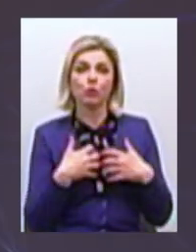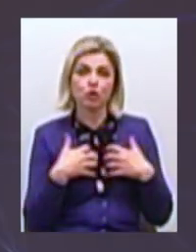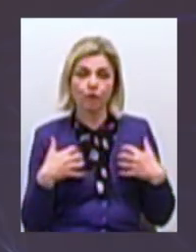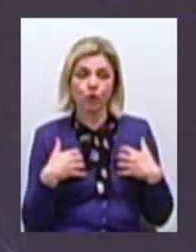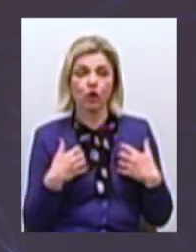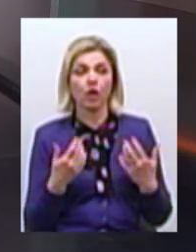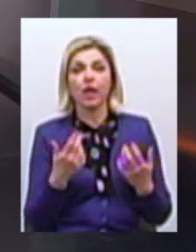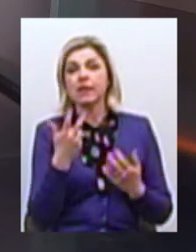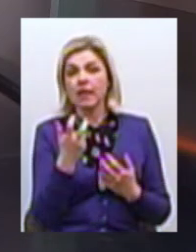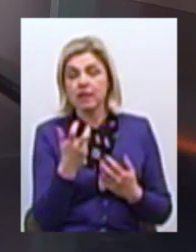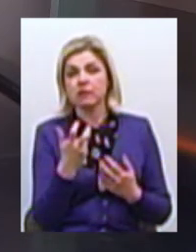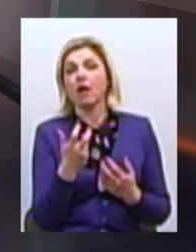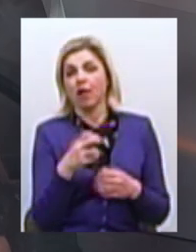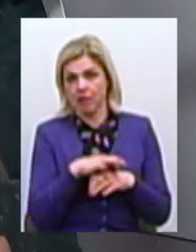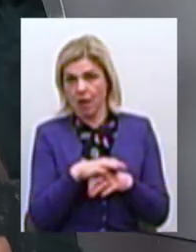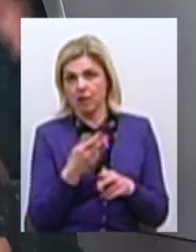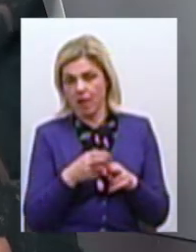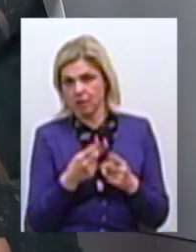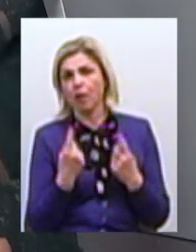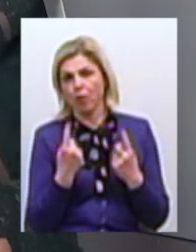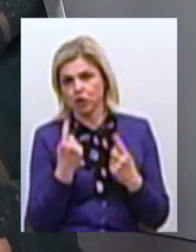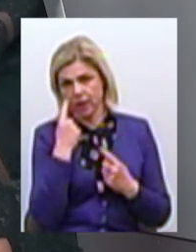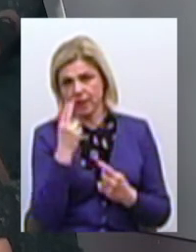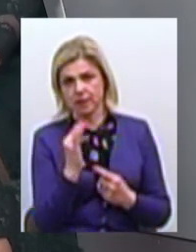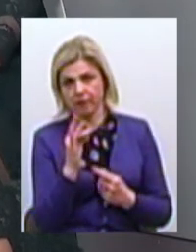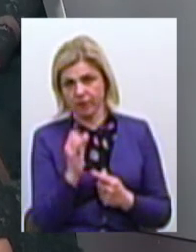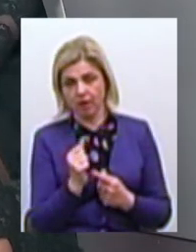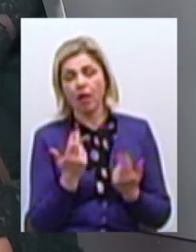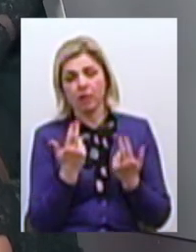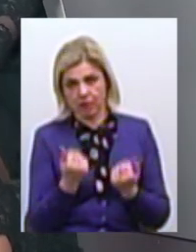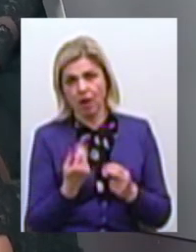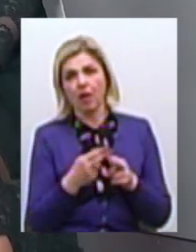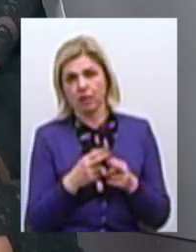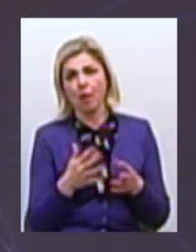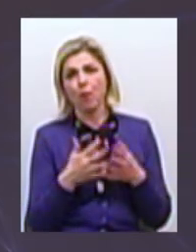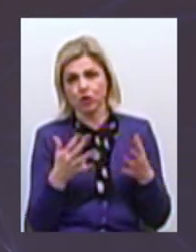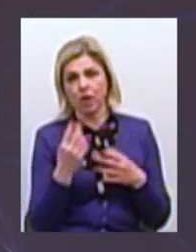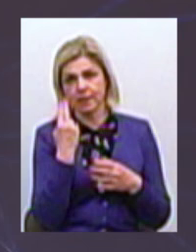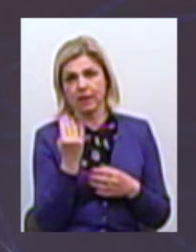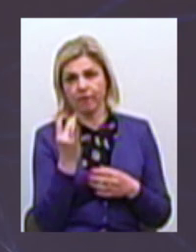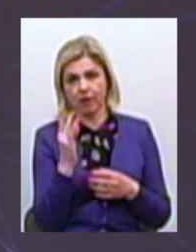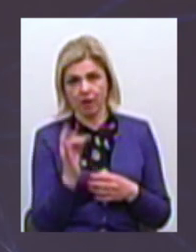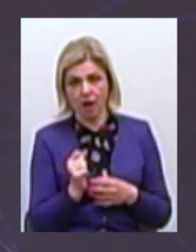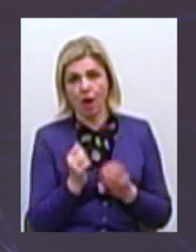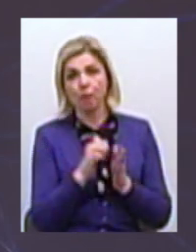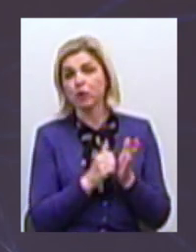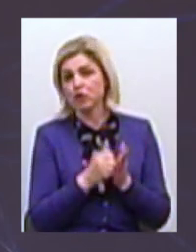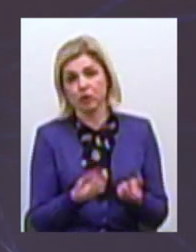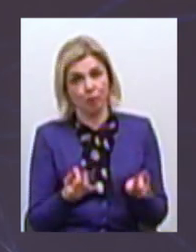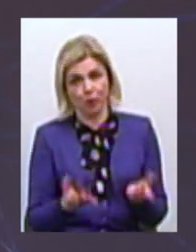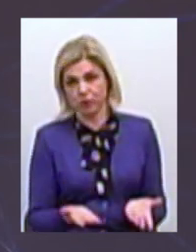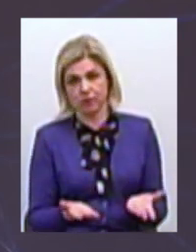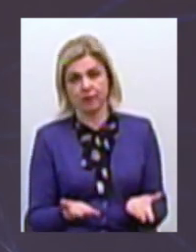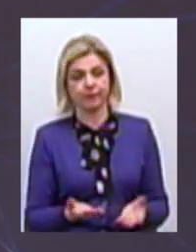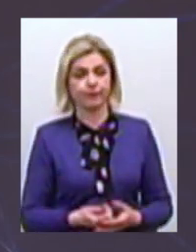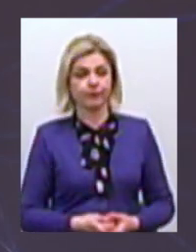чем вот 300 особей – это большая цифра? Да, достаточно большая цифра. Причина проста. К сожалению, опять же,